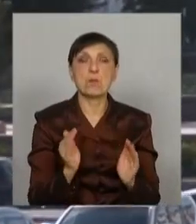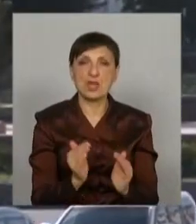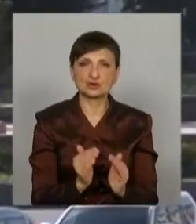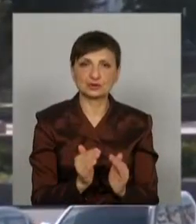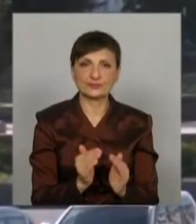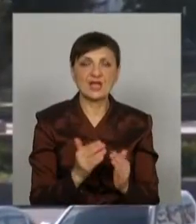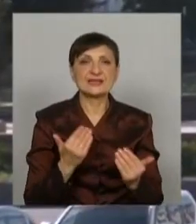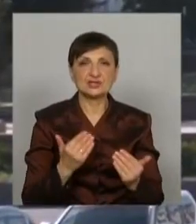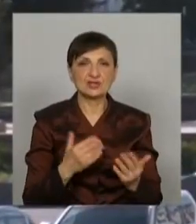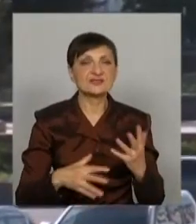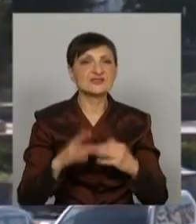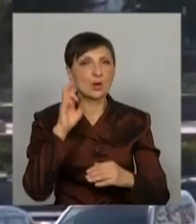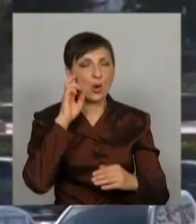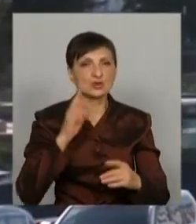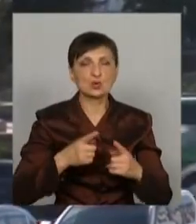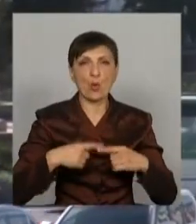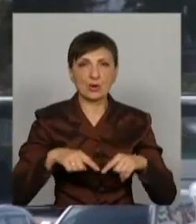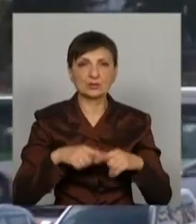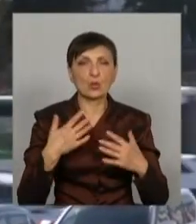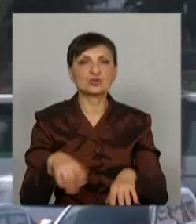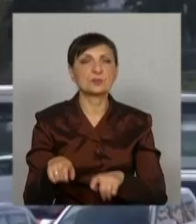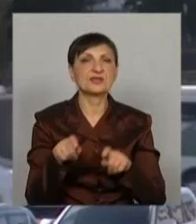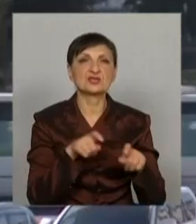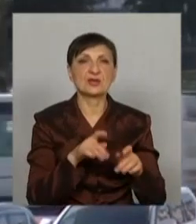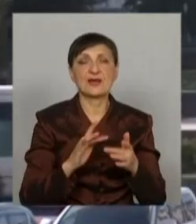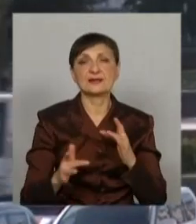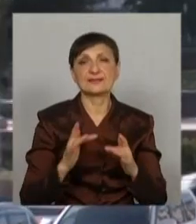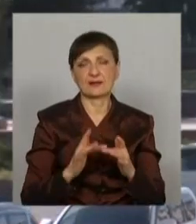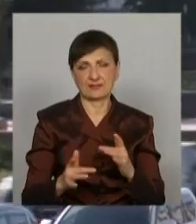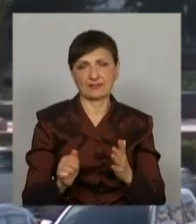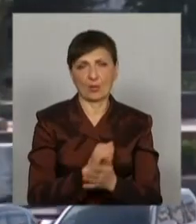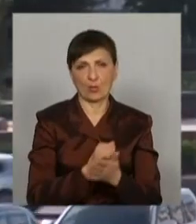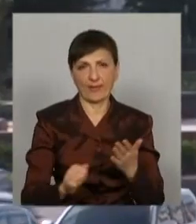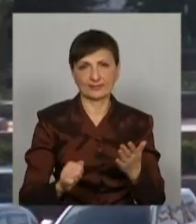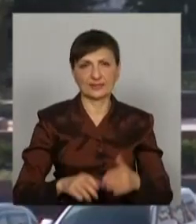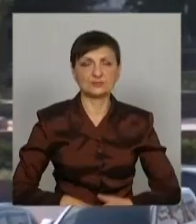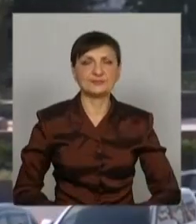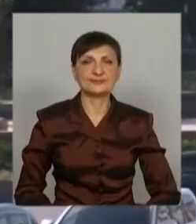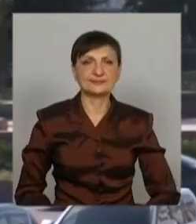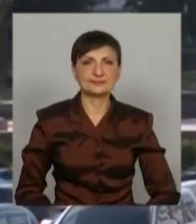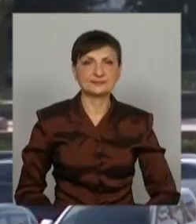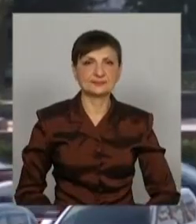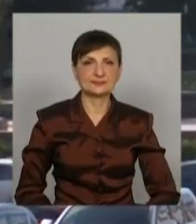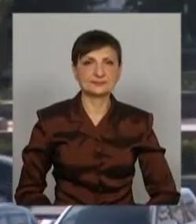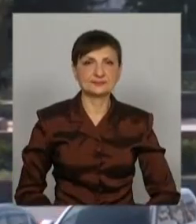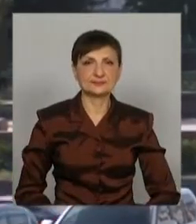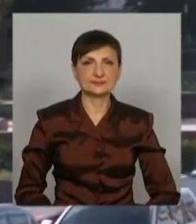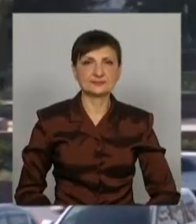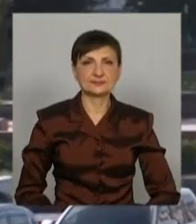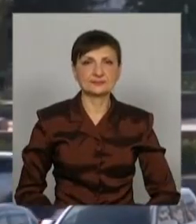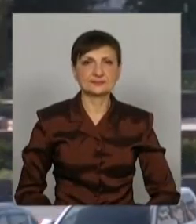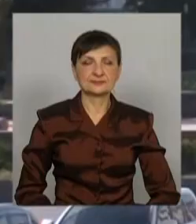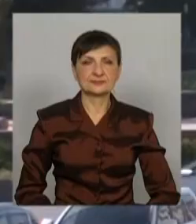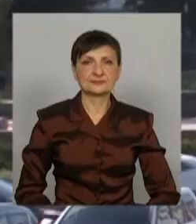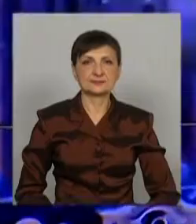ведь сейчас все госорганы сто процентов перешли на цифровой формат документооборота миража наварру антигенов ренату тейк телеканалам от и